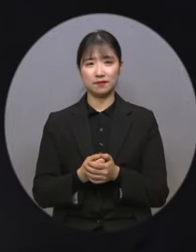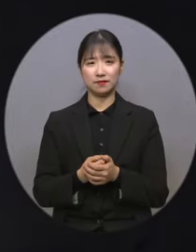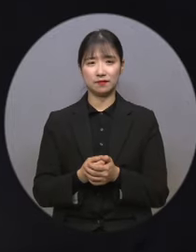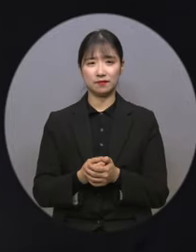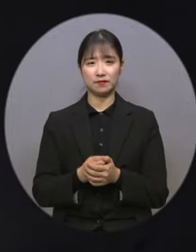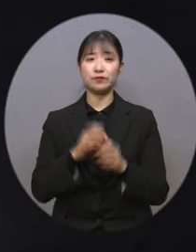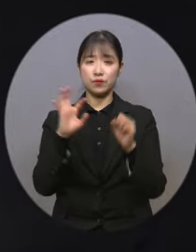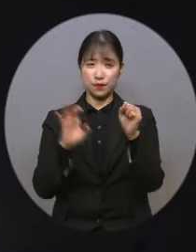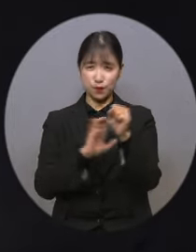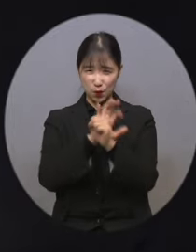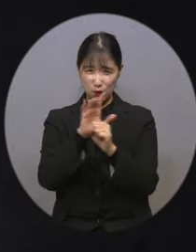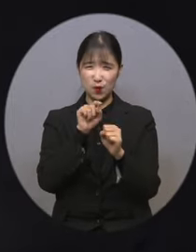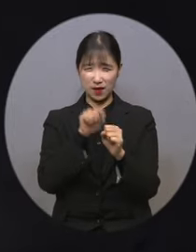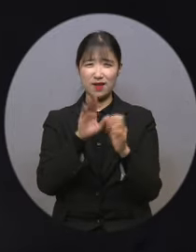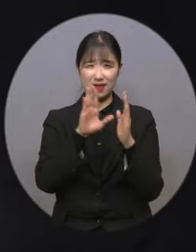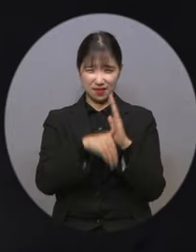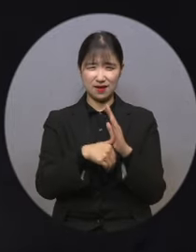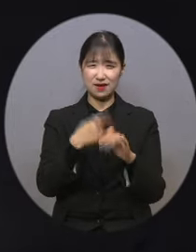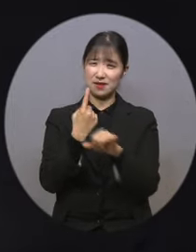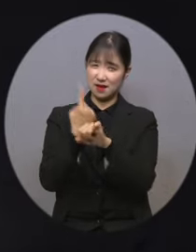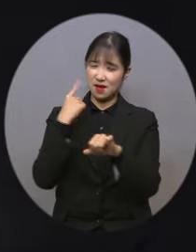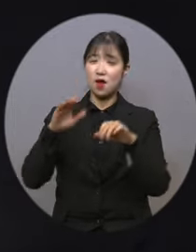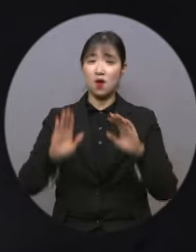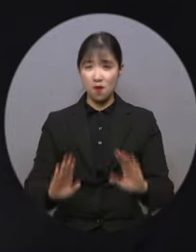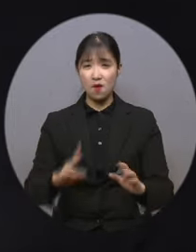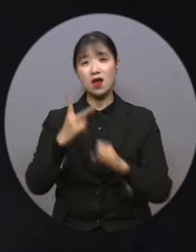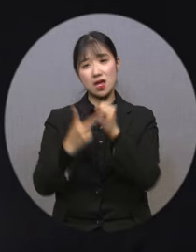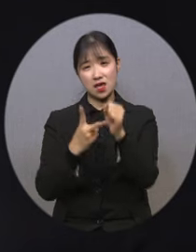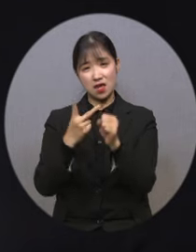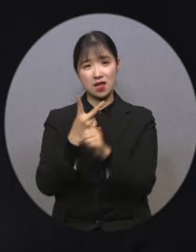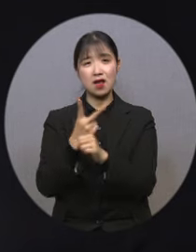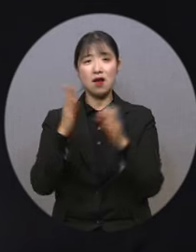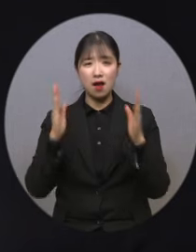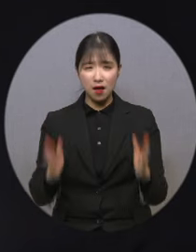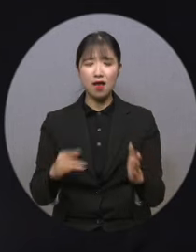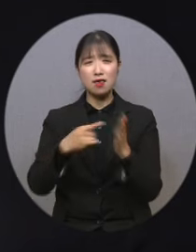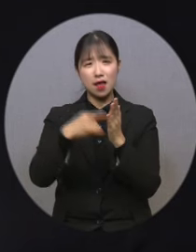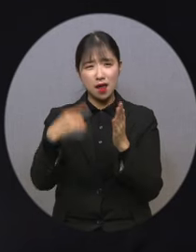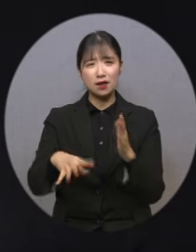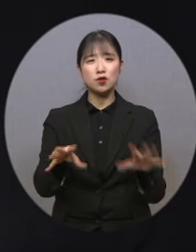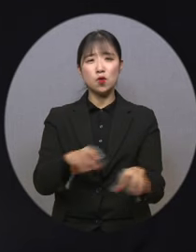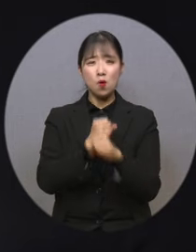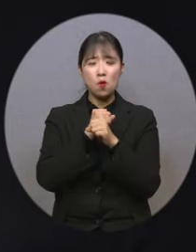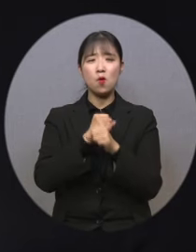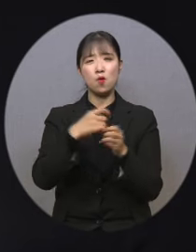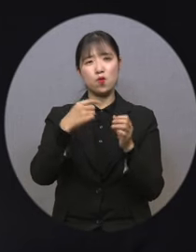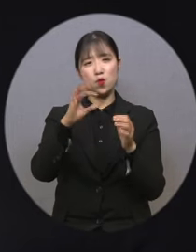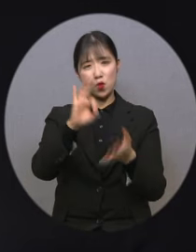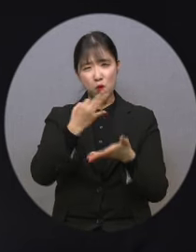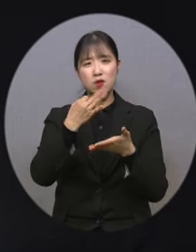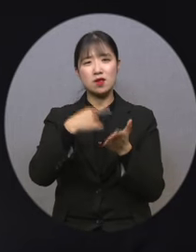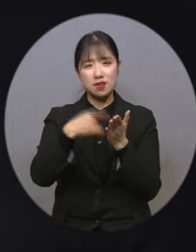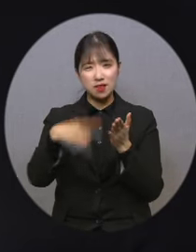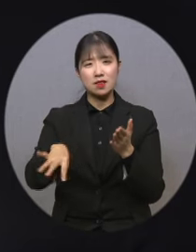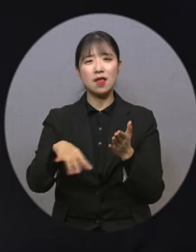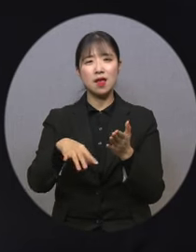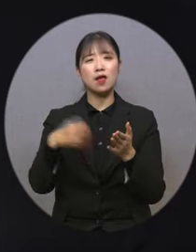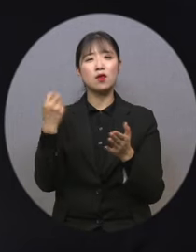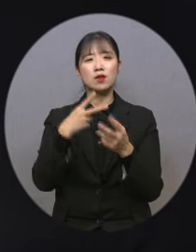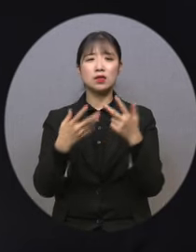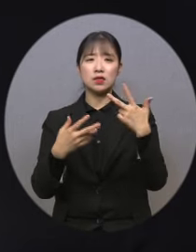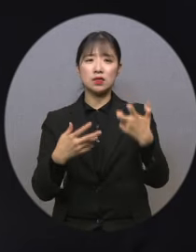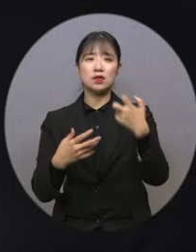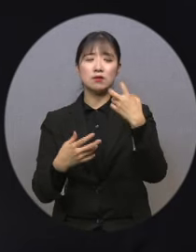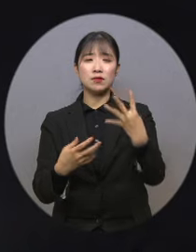아고라 위기 때 작년 금년 2년간 세금을 종합소득세 하고 기타 세금을 70 4억